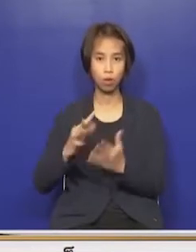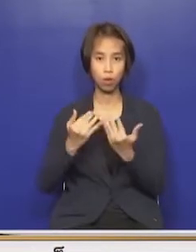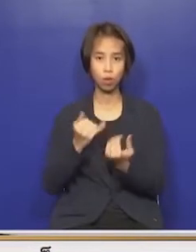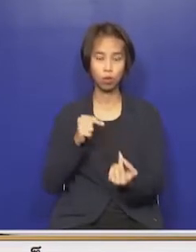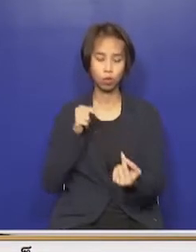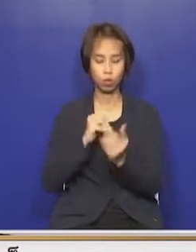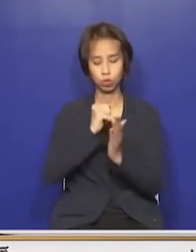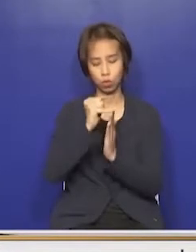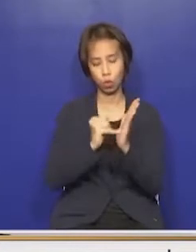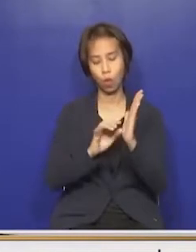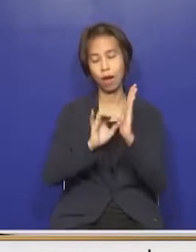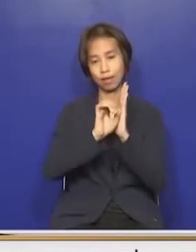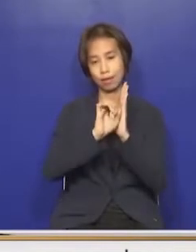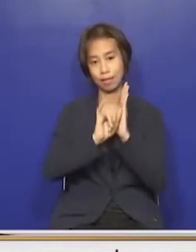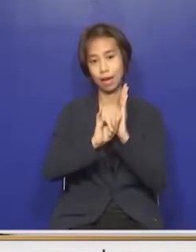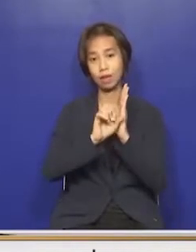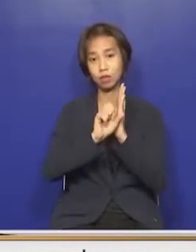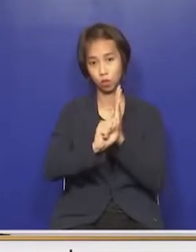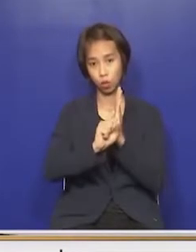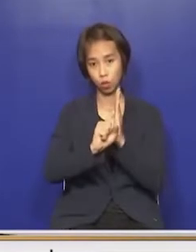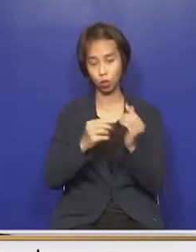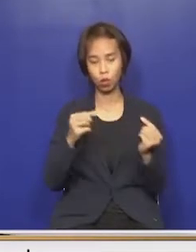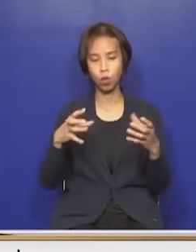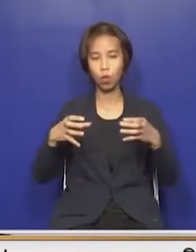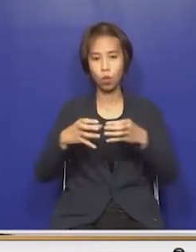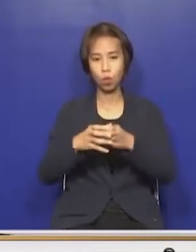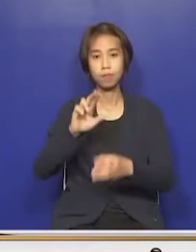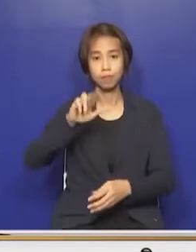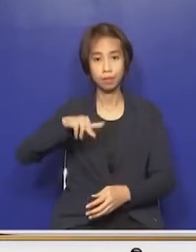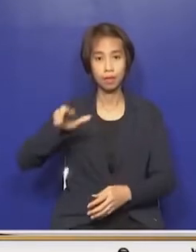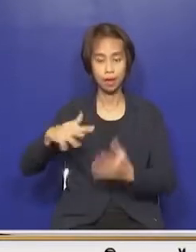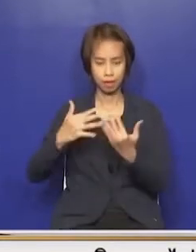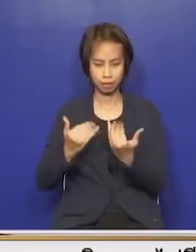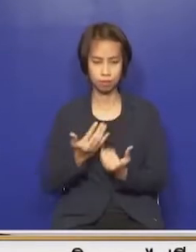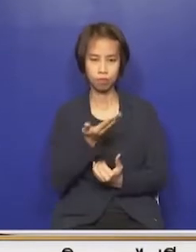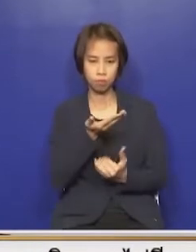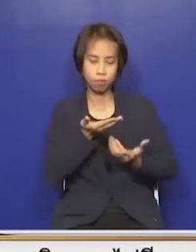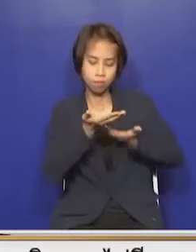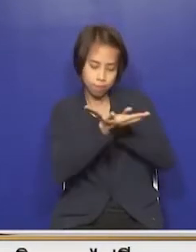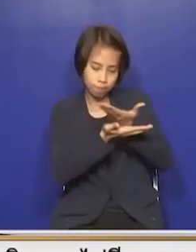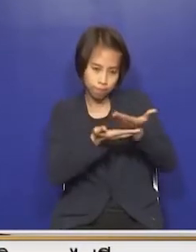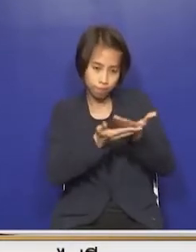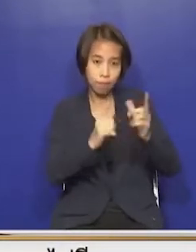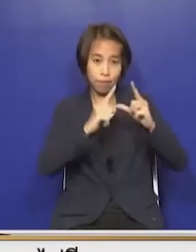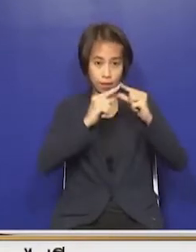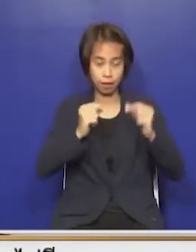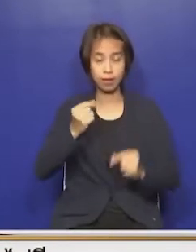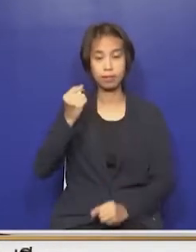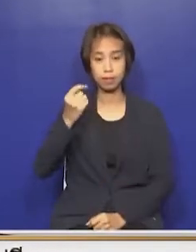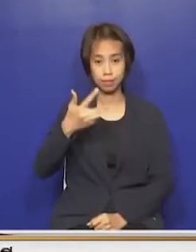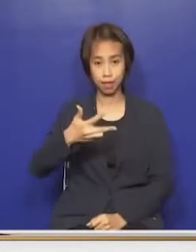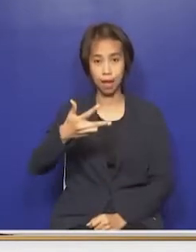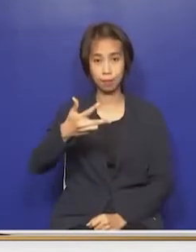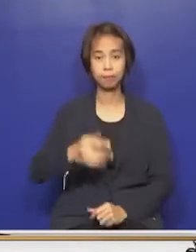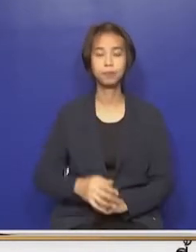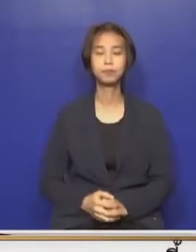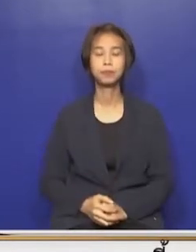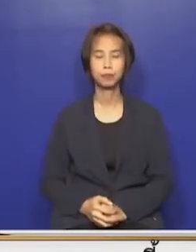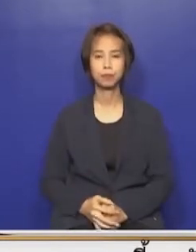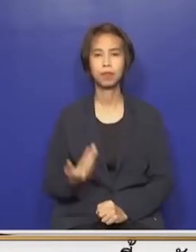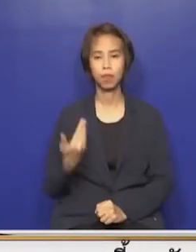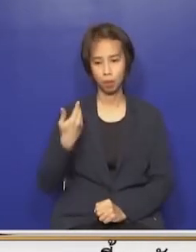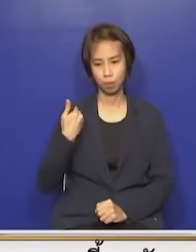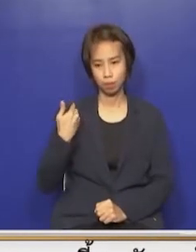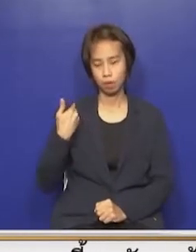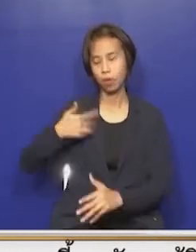ทยผมขอหารือท่านประธานอยู่3เรื่องนะครับก็ผมได้รับการร้องเรียน